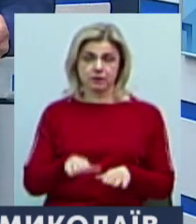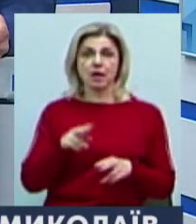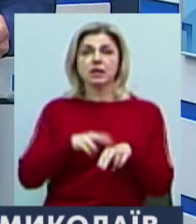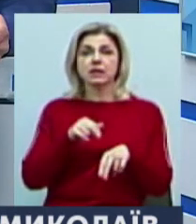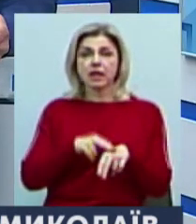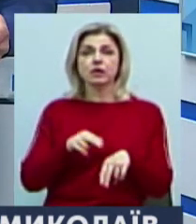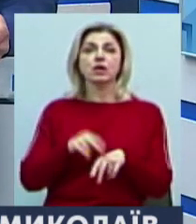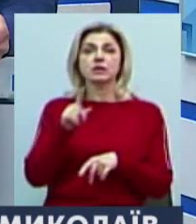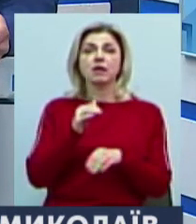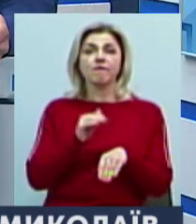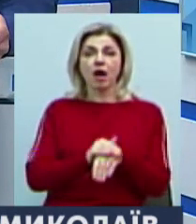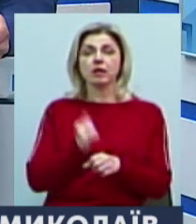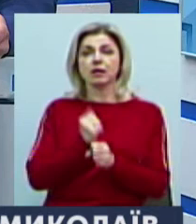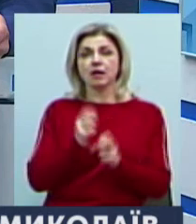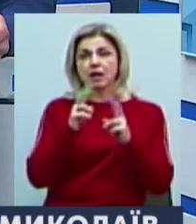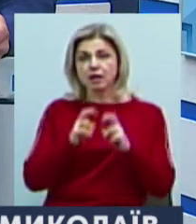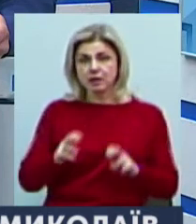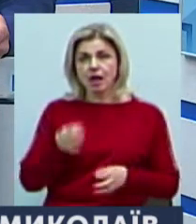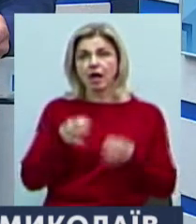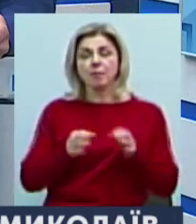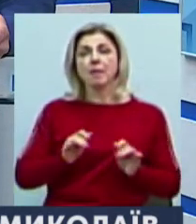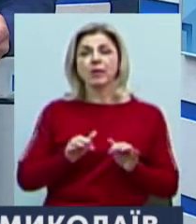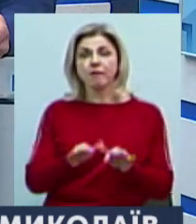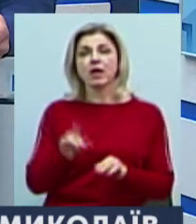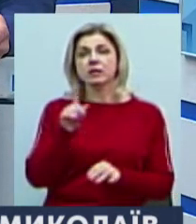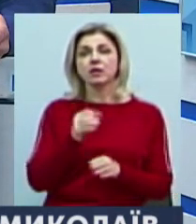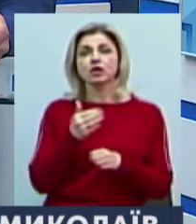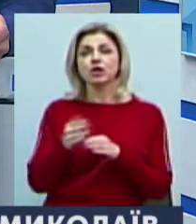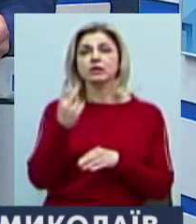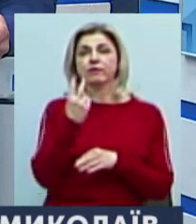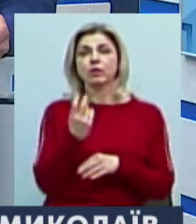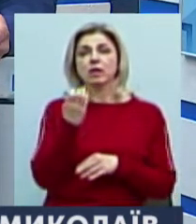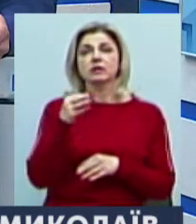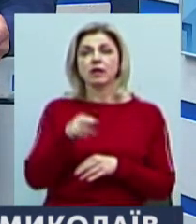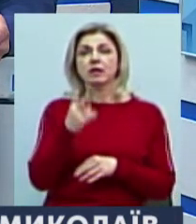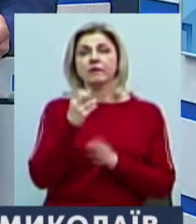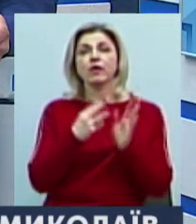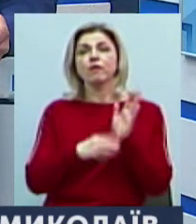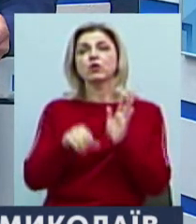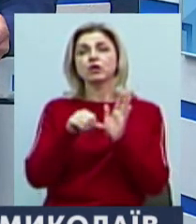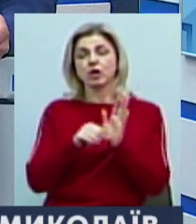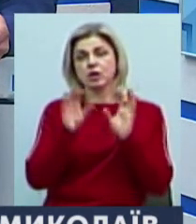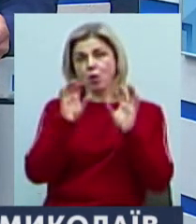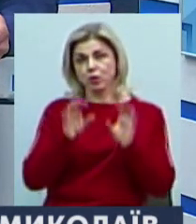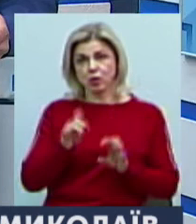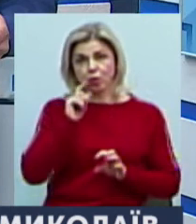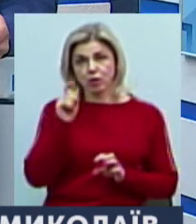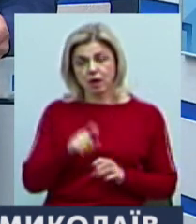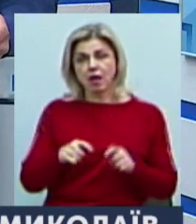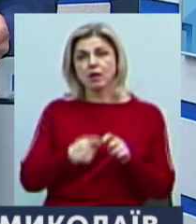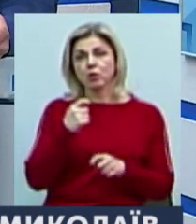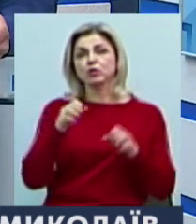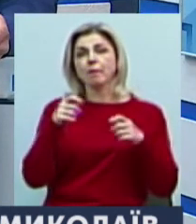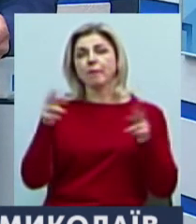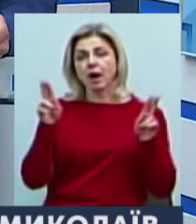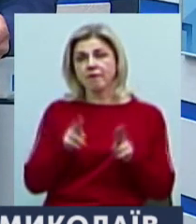вказаним фактом проводять розслідування кримінального провадження, розпочатого за ознаками частини 2 статті 286 Кримінального кодексу України «Порушення правил